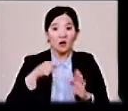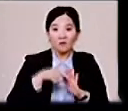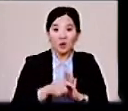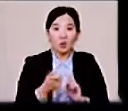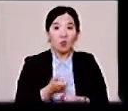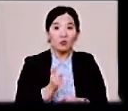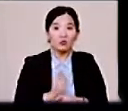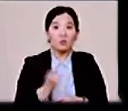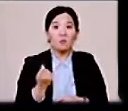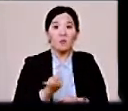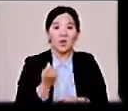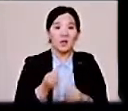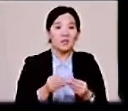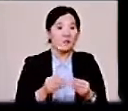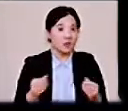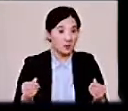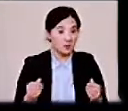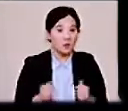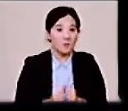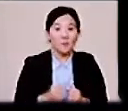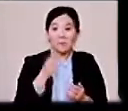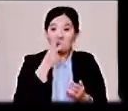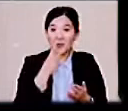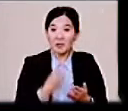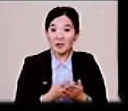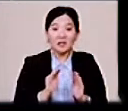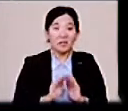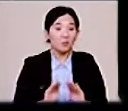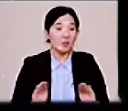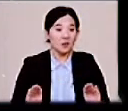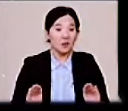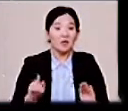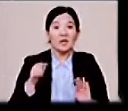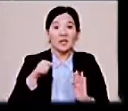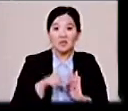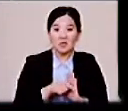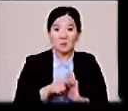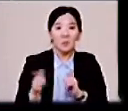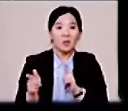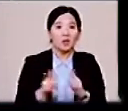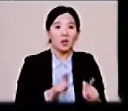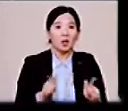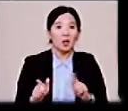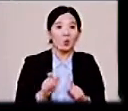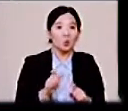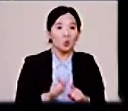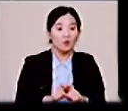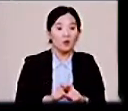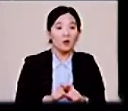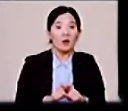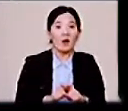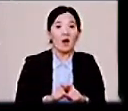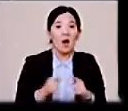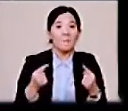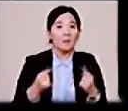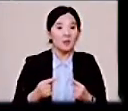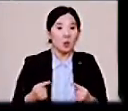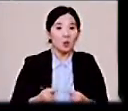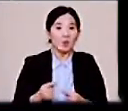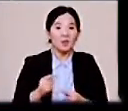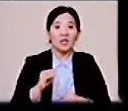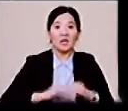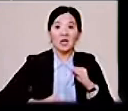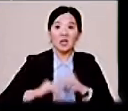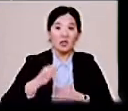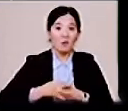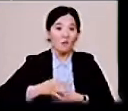очень мало растворителя. Посмотрите, ребят, пожалуйста, здесь мы готовили с вами определенный раствор. Раствор у